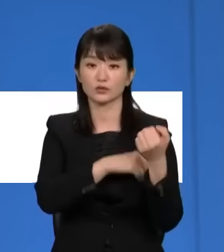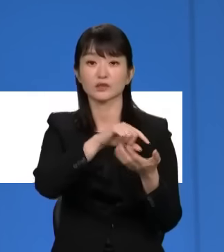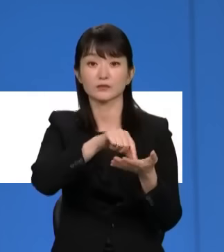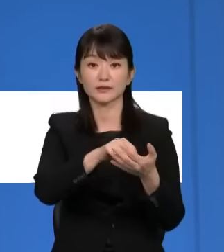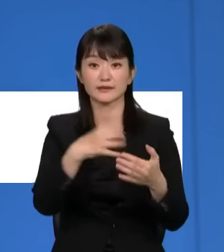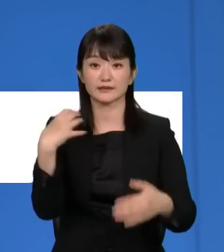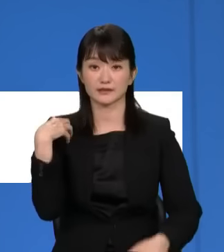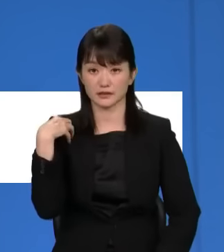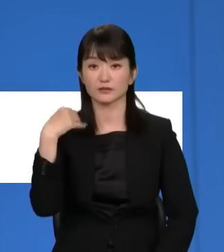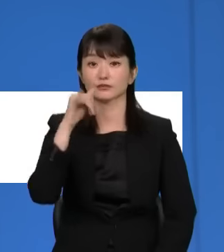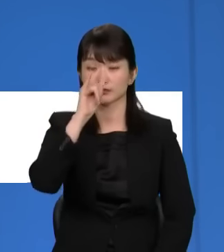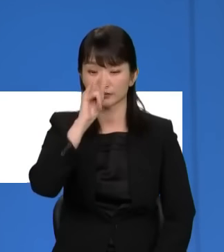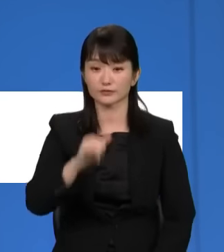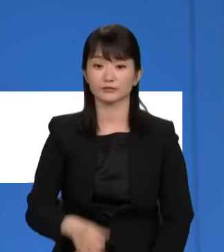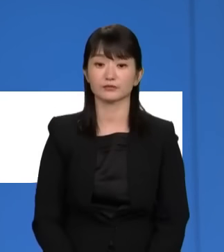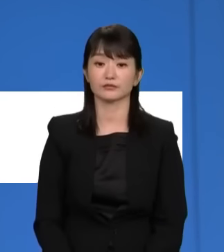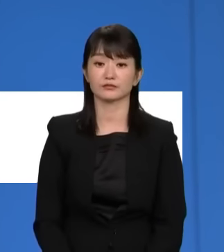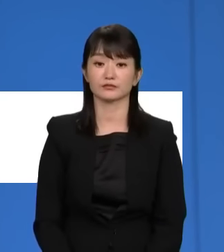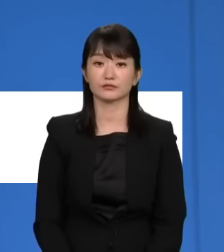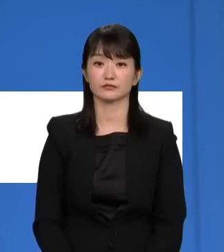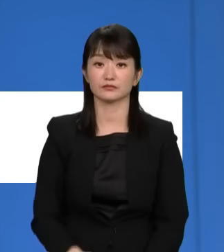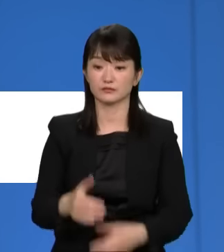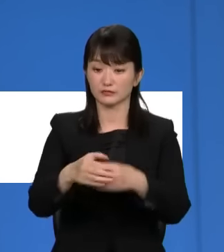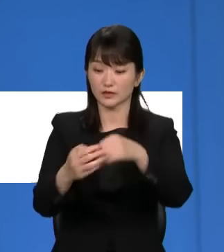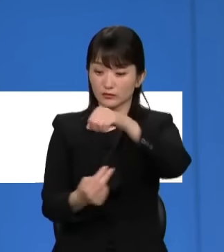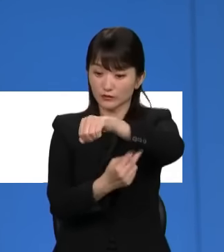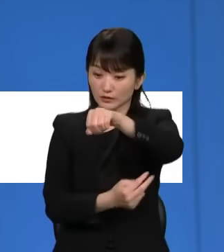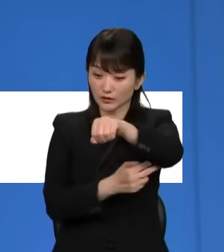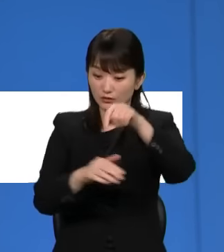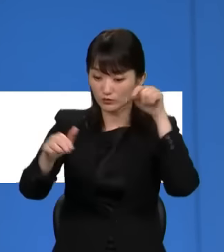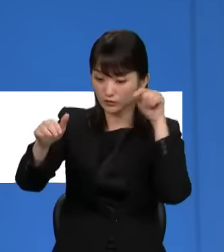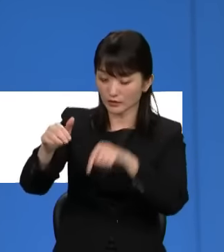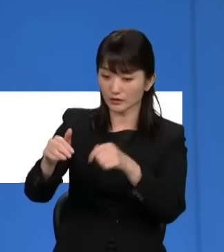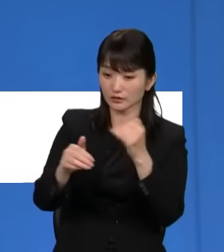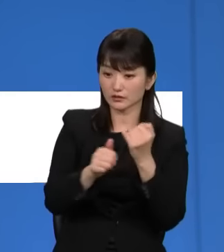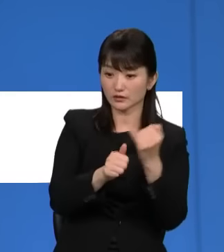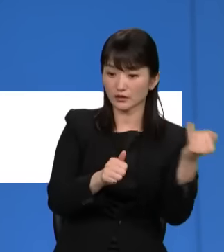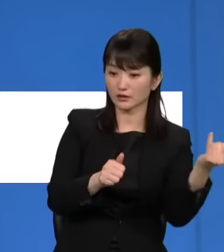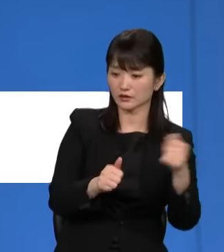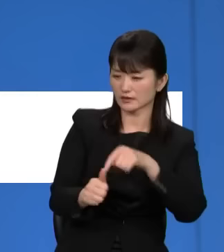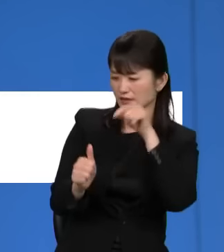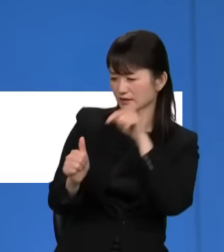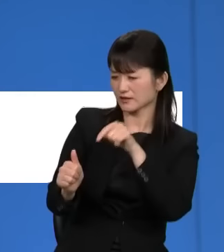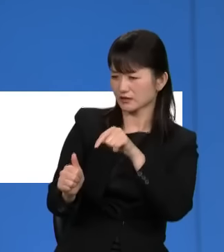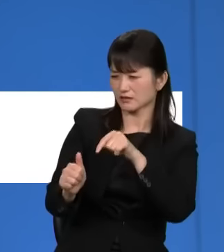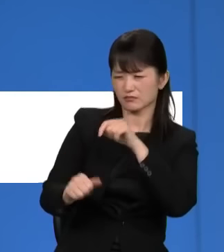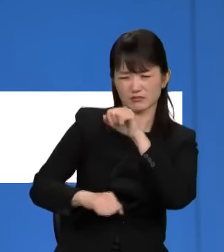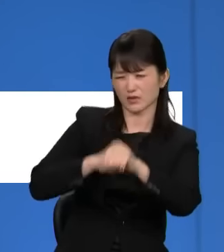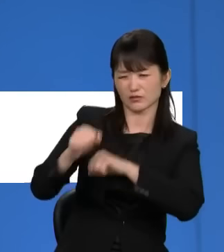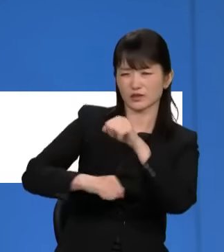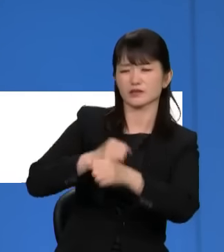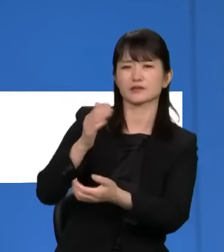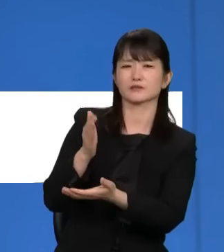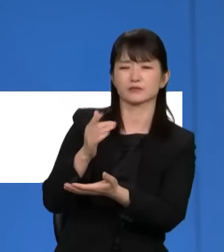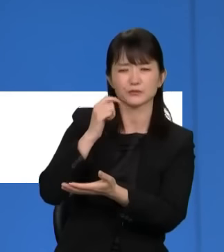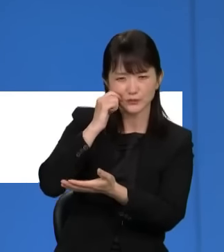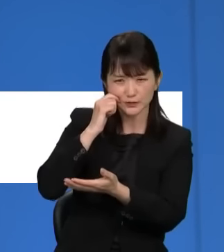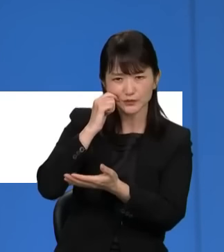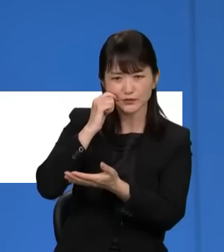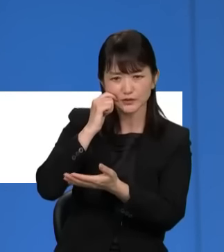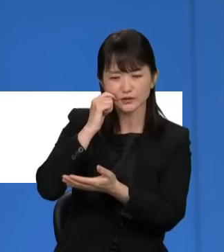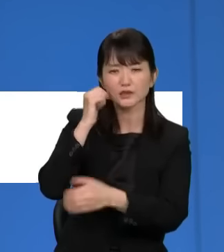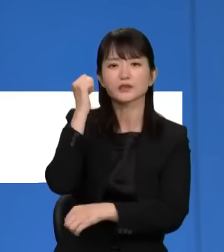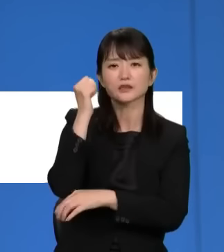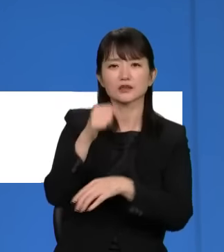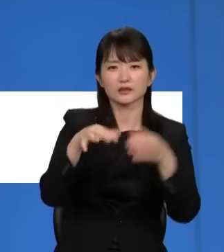책임을 지울 수 있지 않을까서 마포대교 가서 무언가 지시하는 거 멋대로 하지 못하게 하기 위해서라도 기본적인 어